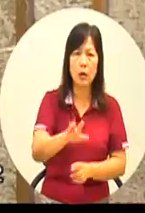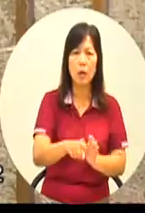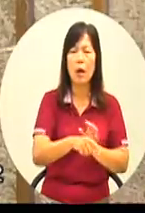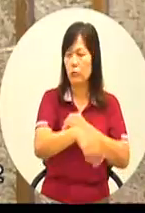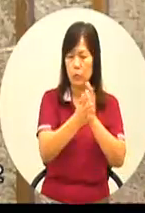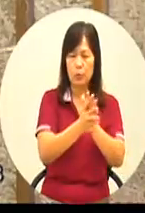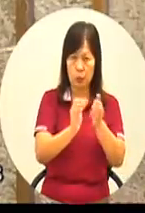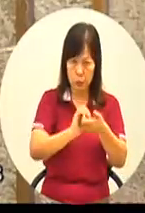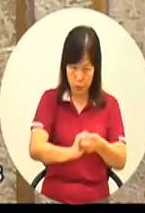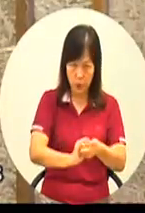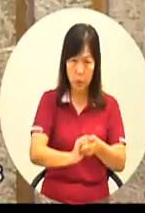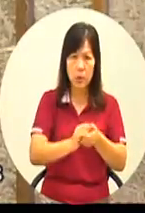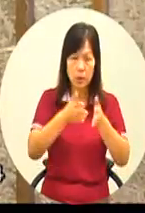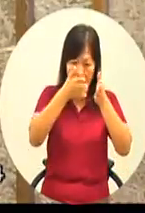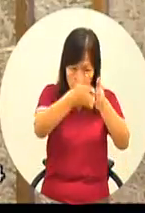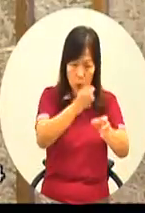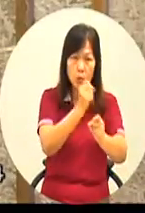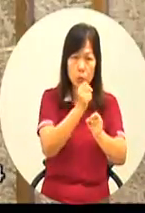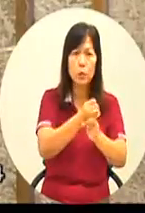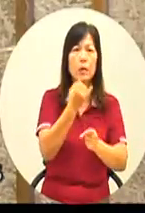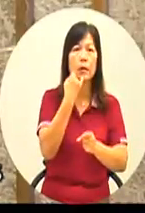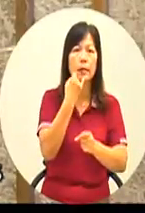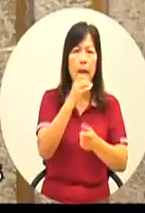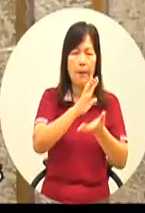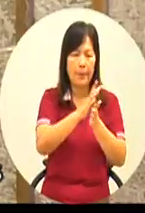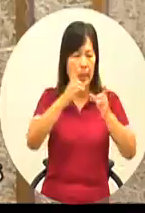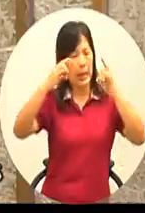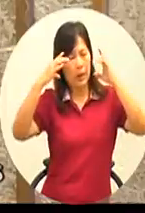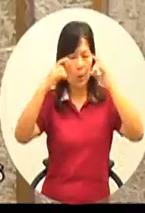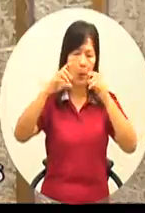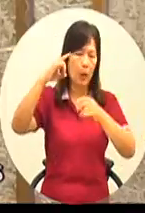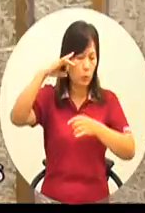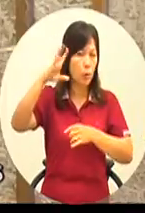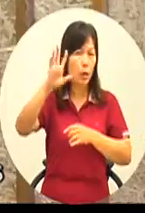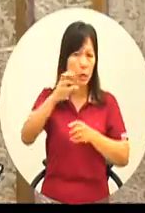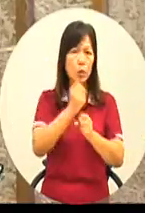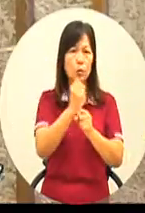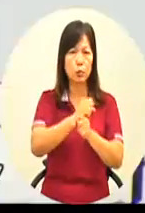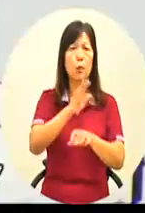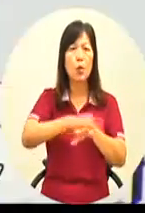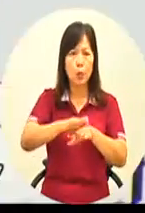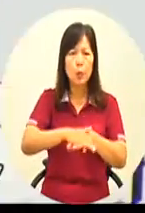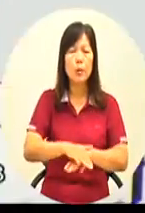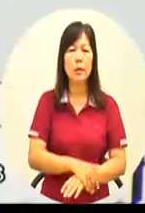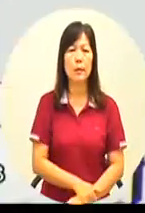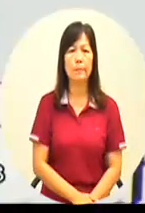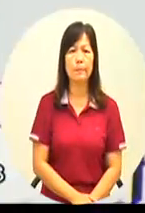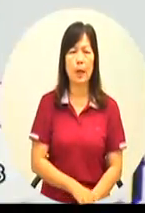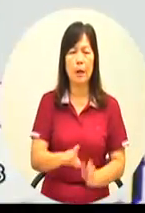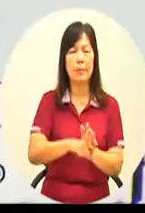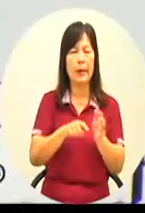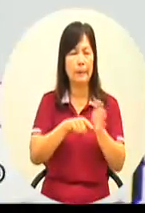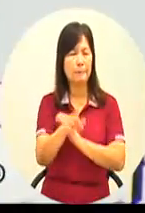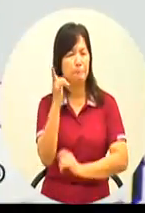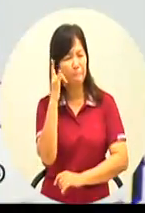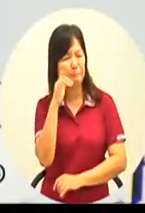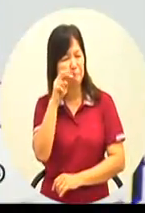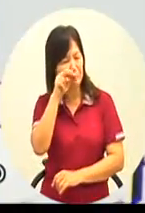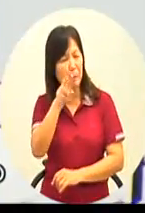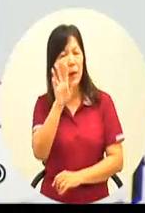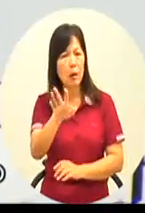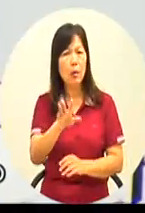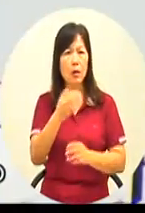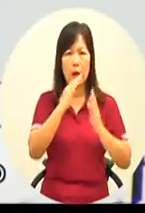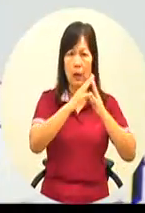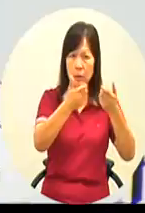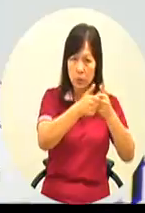可，确定这样方向可行的话，我们会有更活泼、更有创意的执行方式。那跟议员报告，谢谢。 好，我想拭目以待了哈，因为除了议会